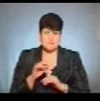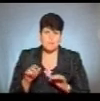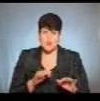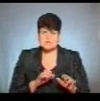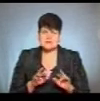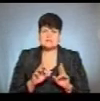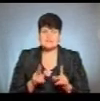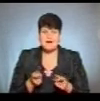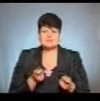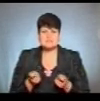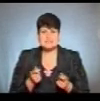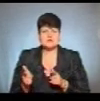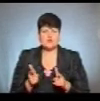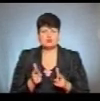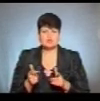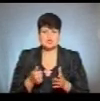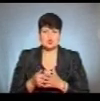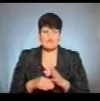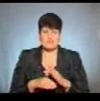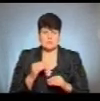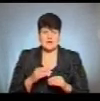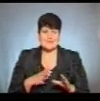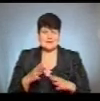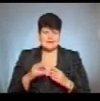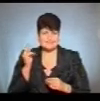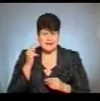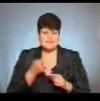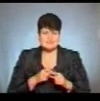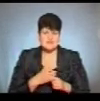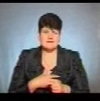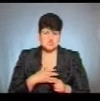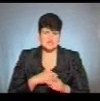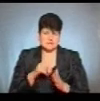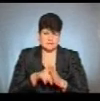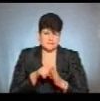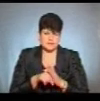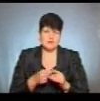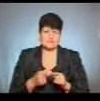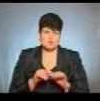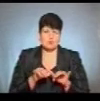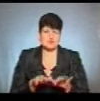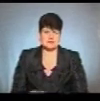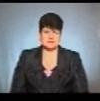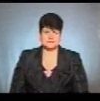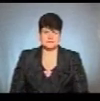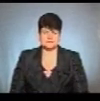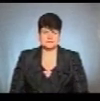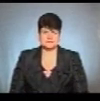як адміністрація готується до виборів. І тренінги – це дуже важлива складова цього процесу.